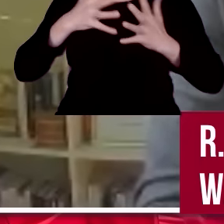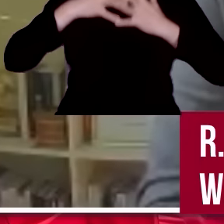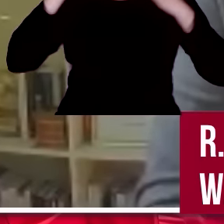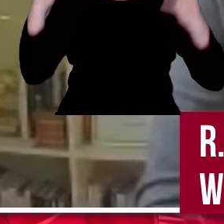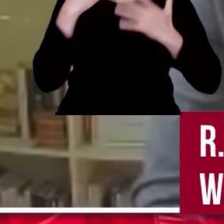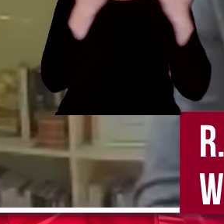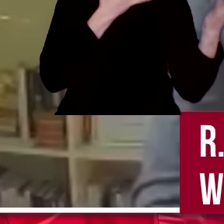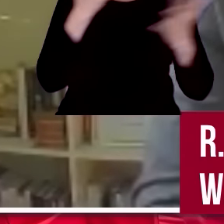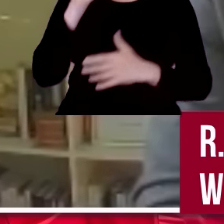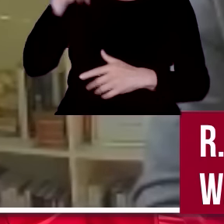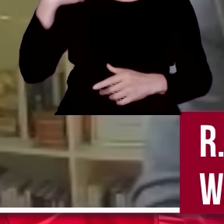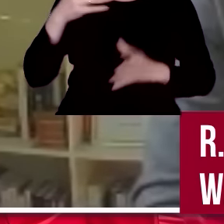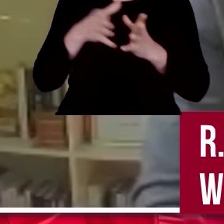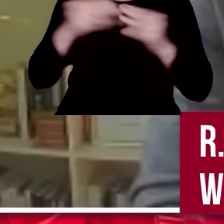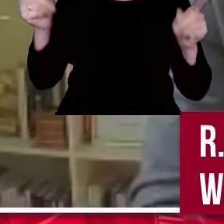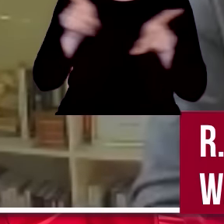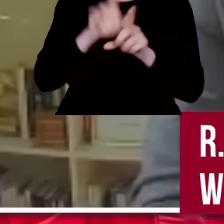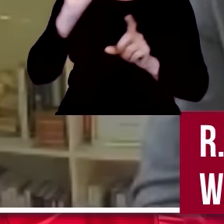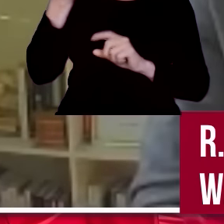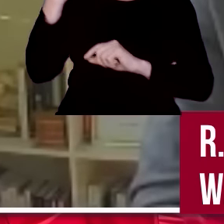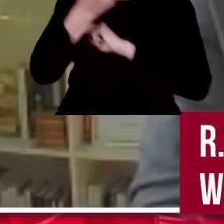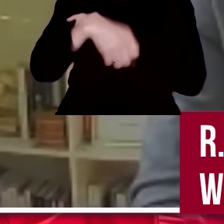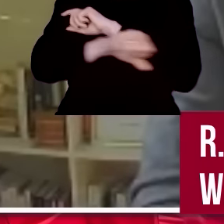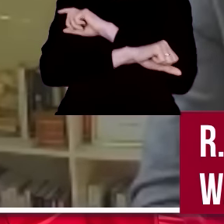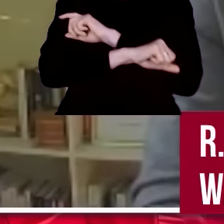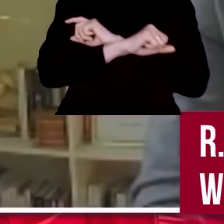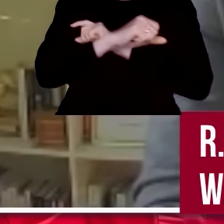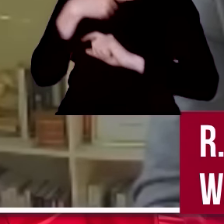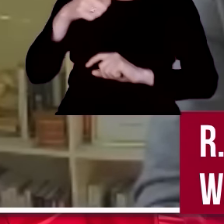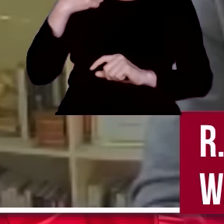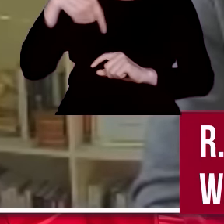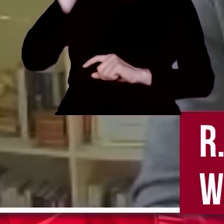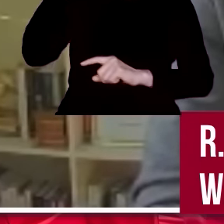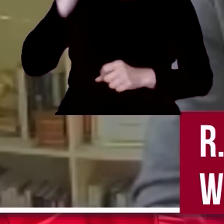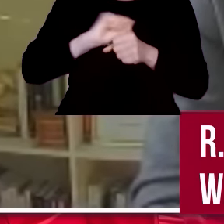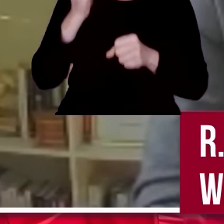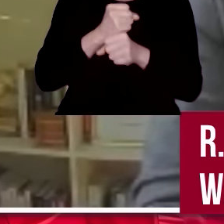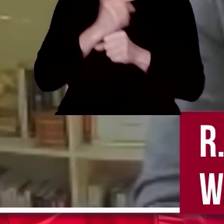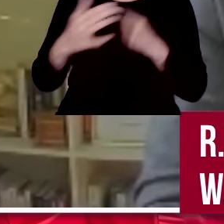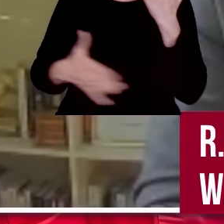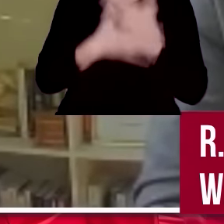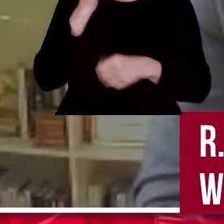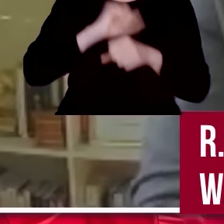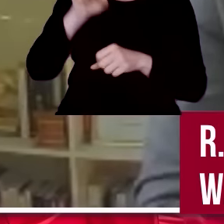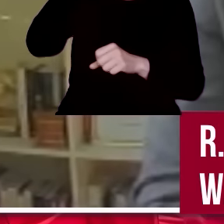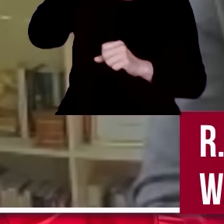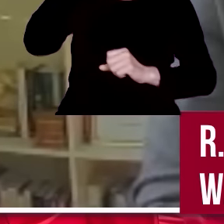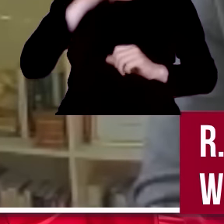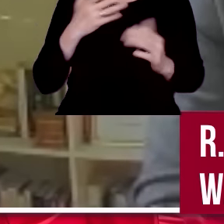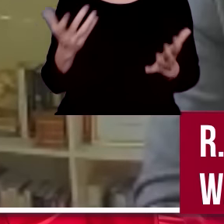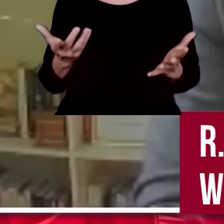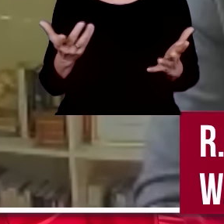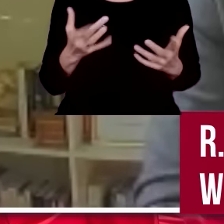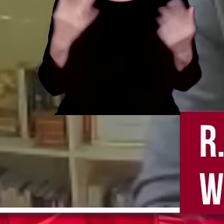zniknął niczym jego dawny wiceprezydent rabii który wszyscy myśleli że jest w pracy okazało się że był w Egipcie więc no